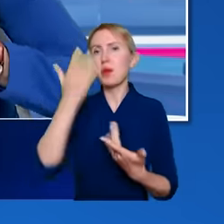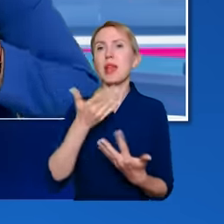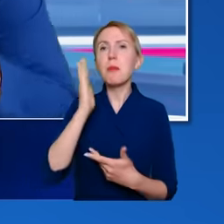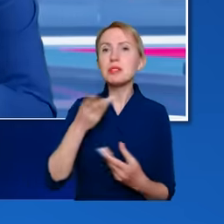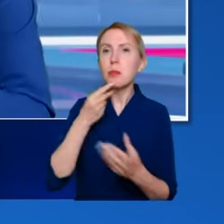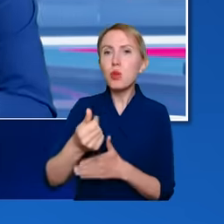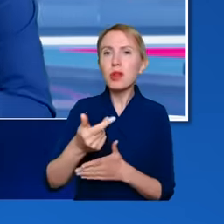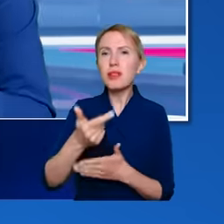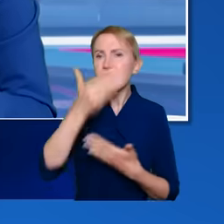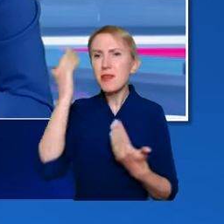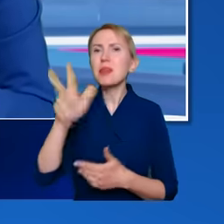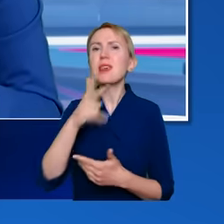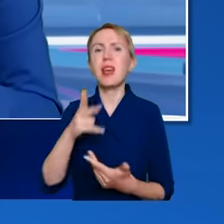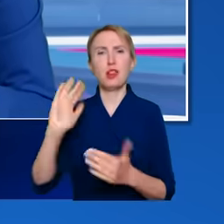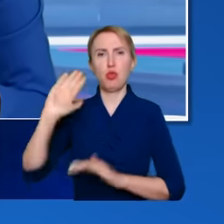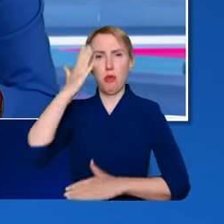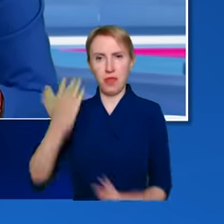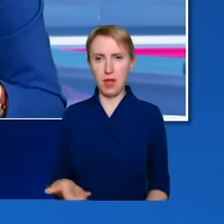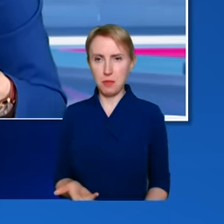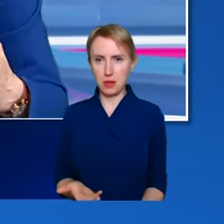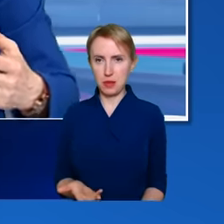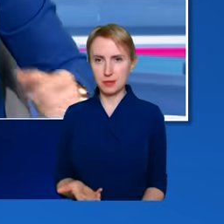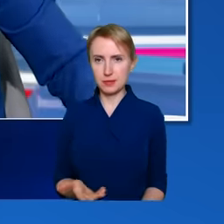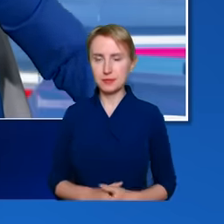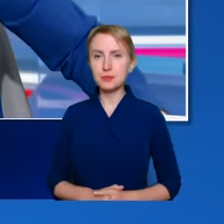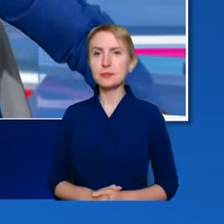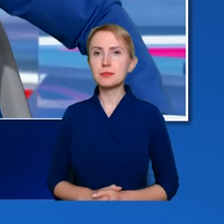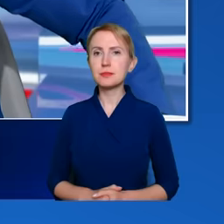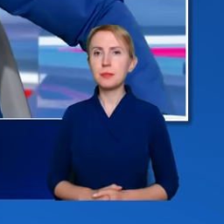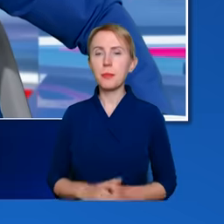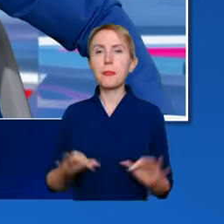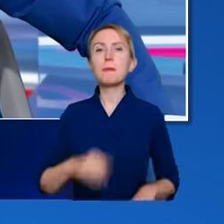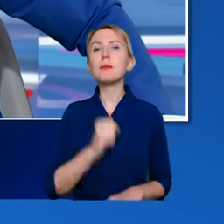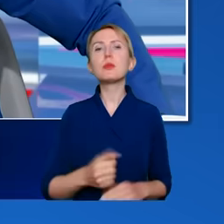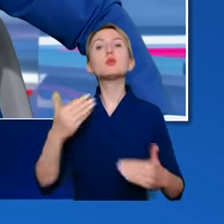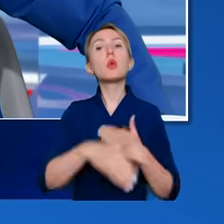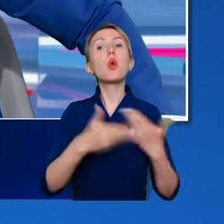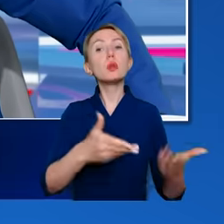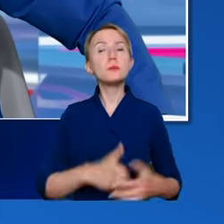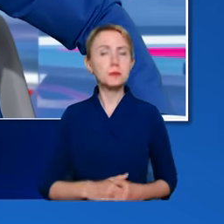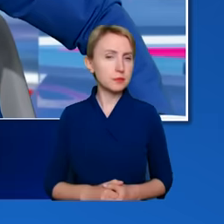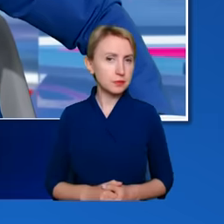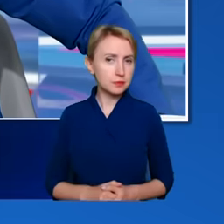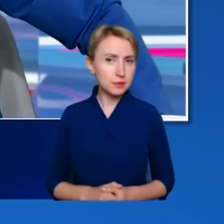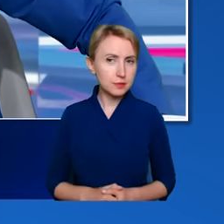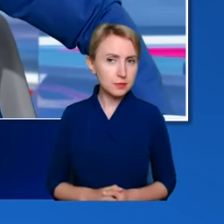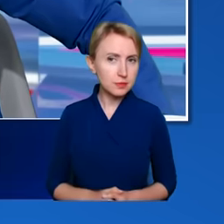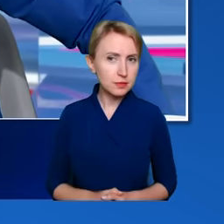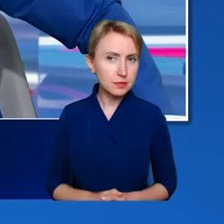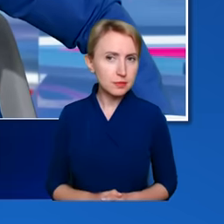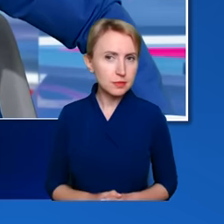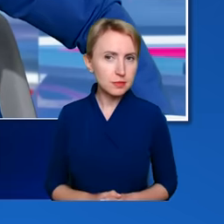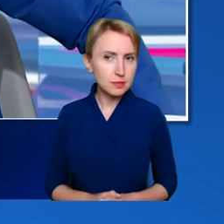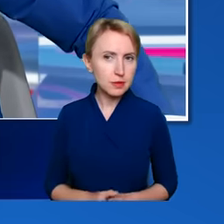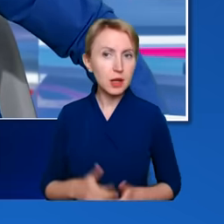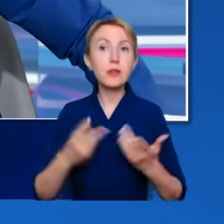nawet nie wiemy, kiedy się dowiemy. A to jest elementarne. Przepraszam, pan poseł dokończy, pan poseł Witold Tumanowicz. Niejednokrotnie z mównicy